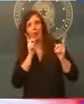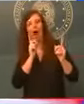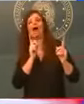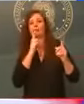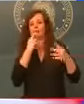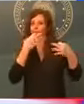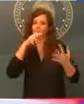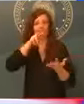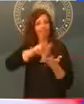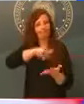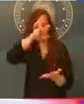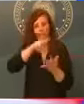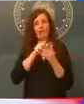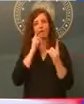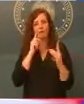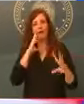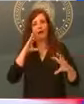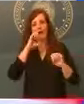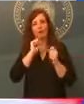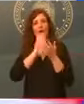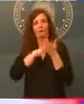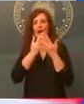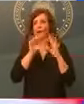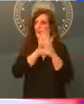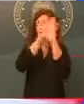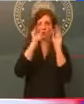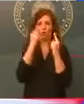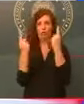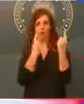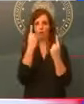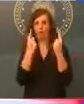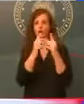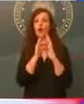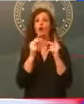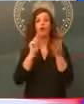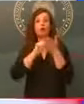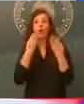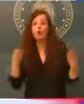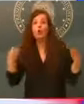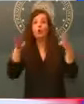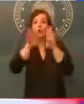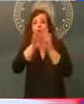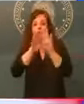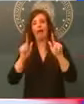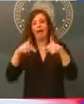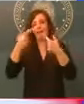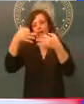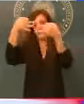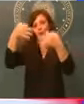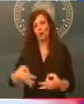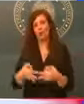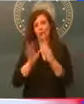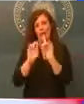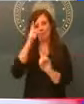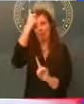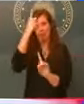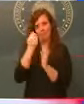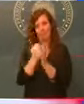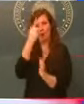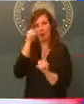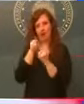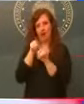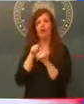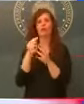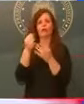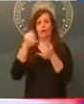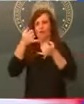valutato che fosse quella che garantisse maggiore sicurezza ai nostri figli e anche a tutti i genitori